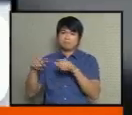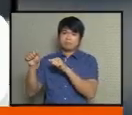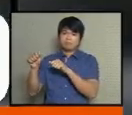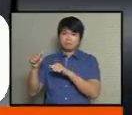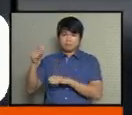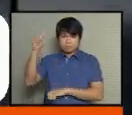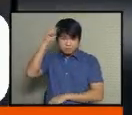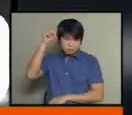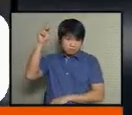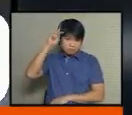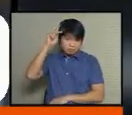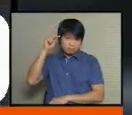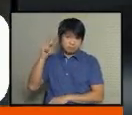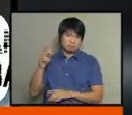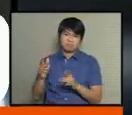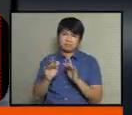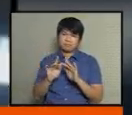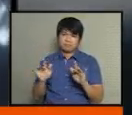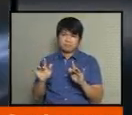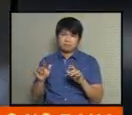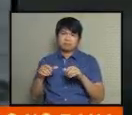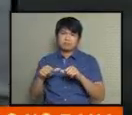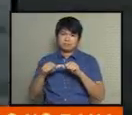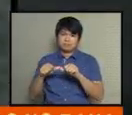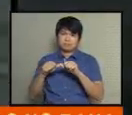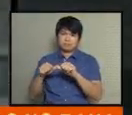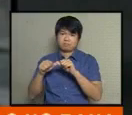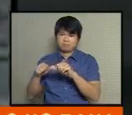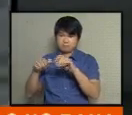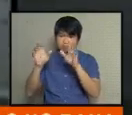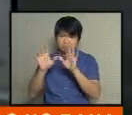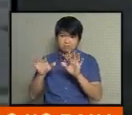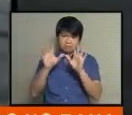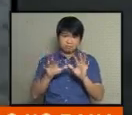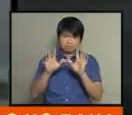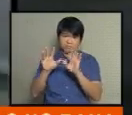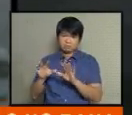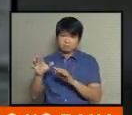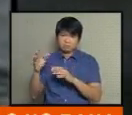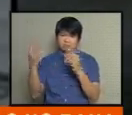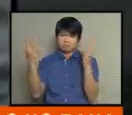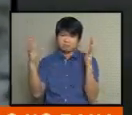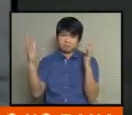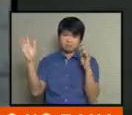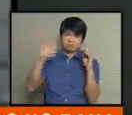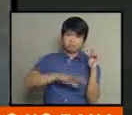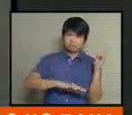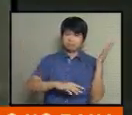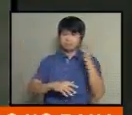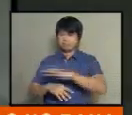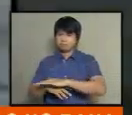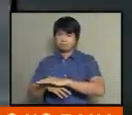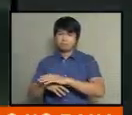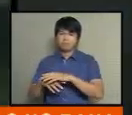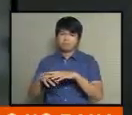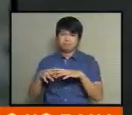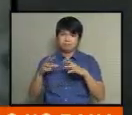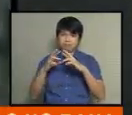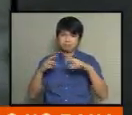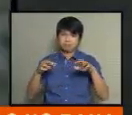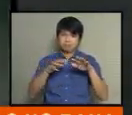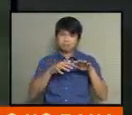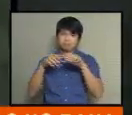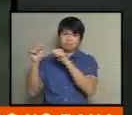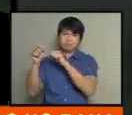naman, wala ring tigil ang buhos ng ulan, kaya nagbagsakan ang mga puno at tinangay ang mga yero. Nakataas pa